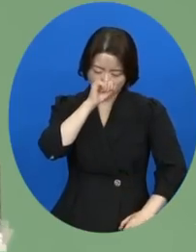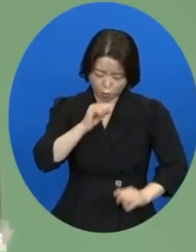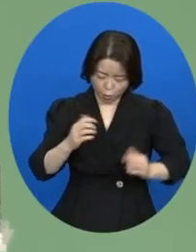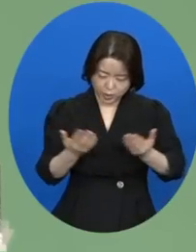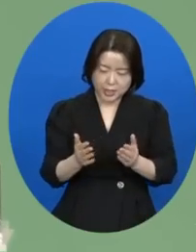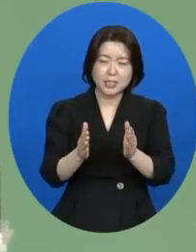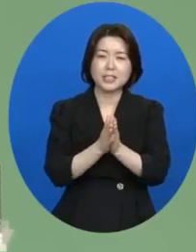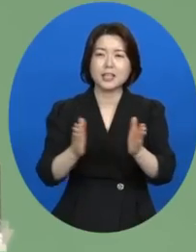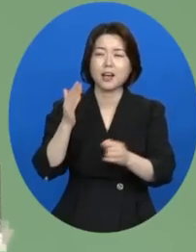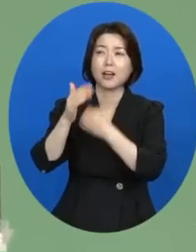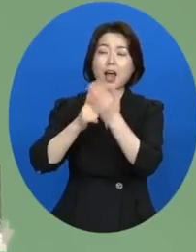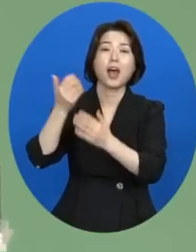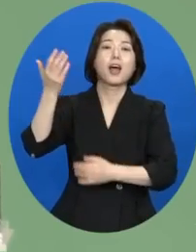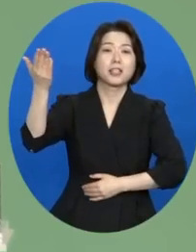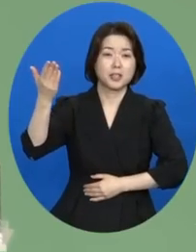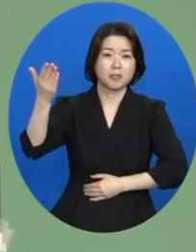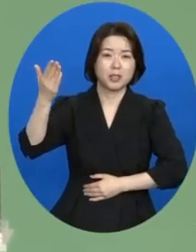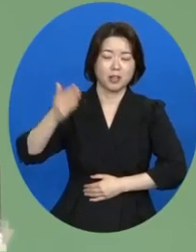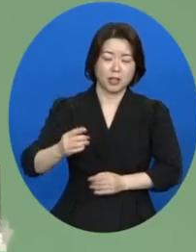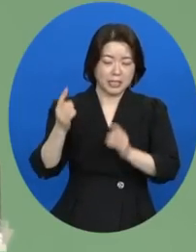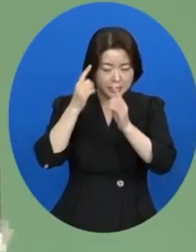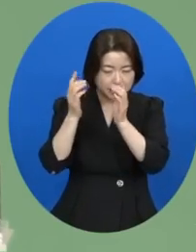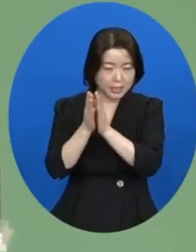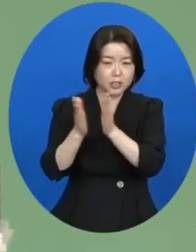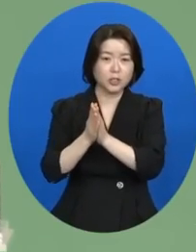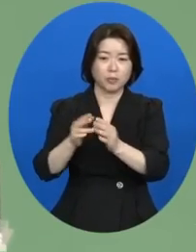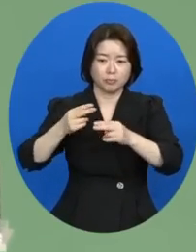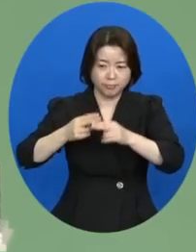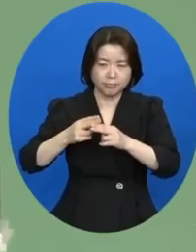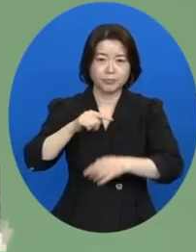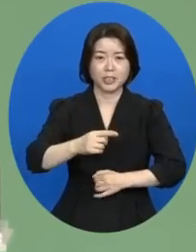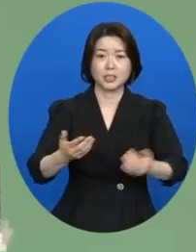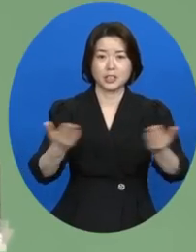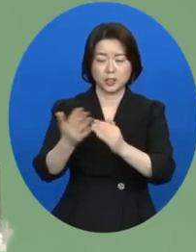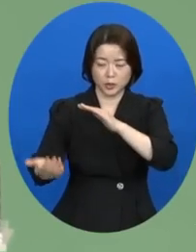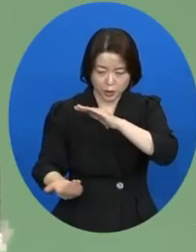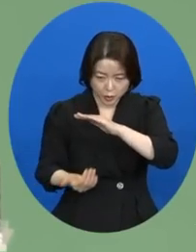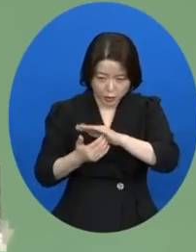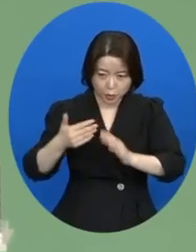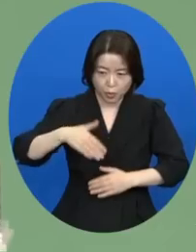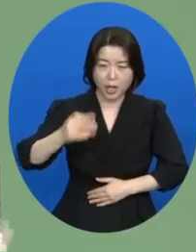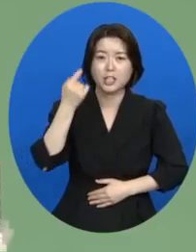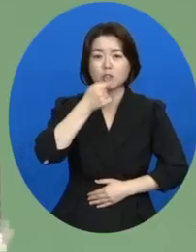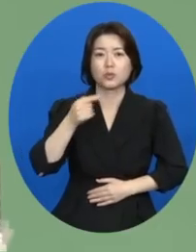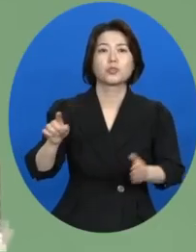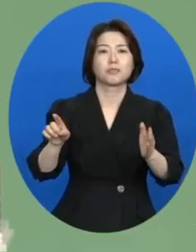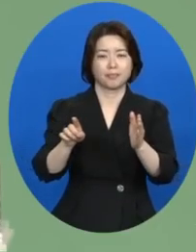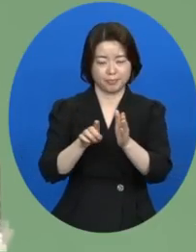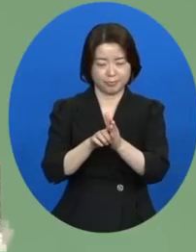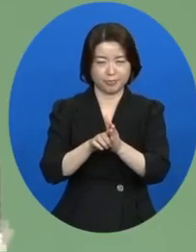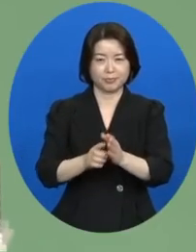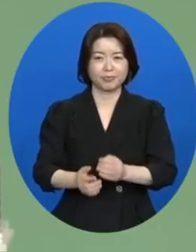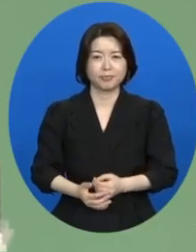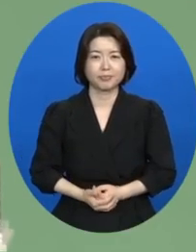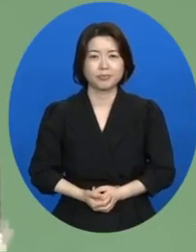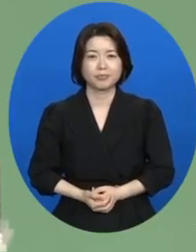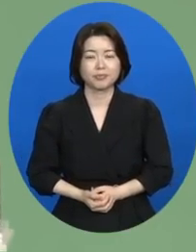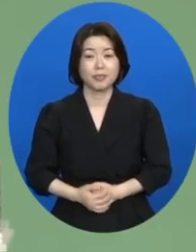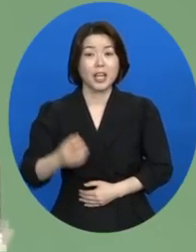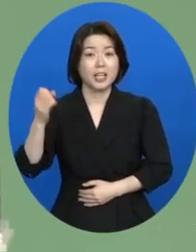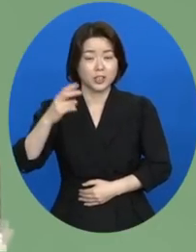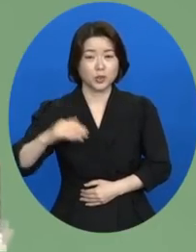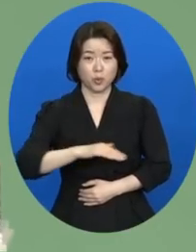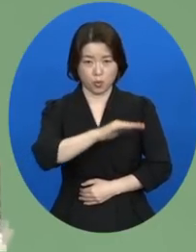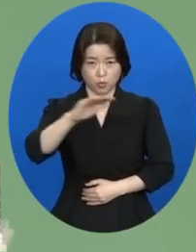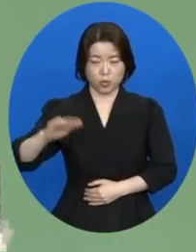시작하신 하느님께서 스스로 그 일들을 이루실 줄로 믿습니다. 그리고